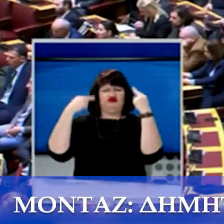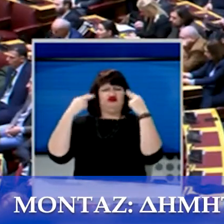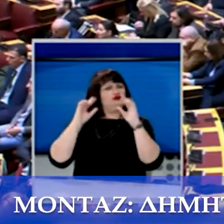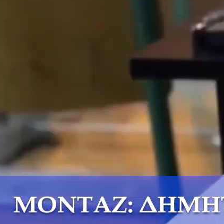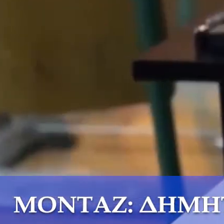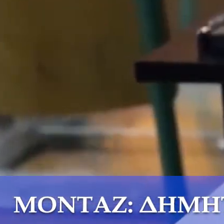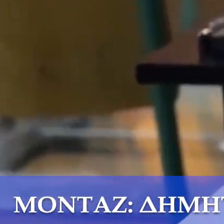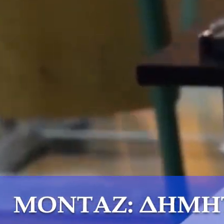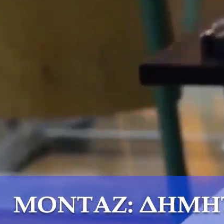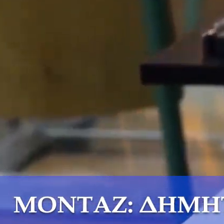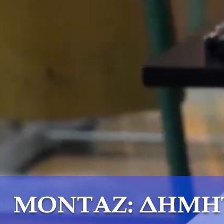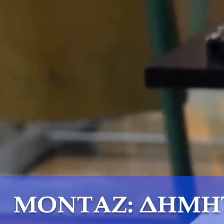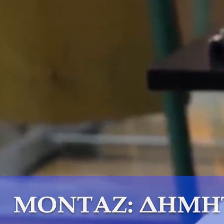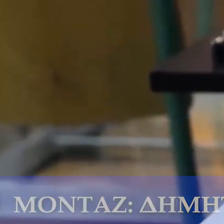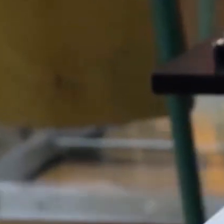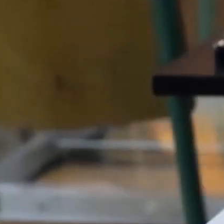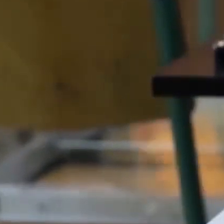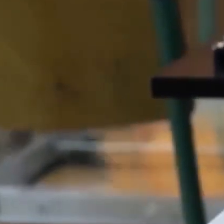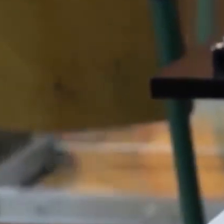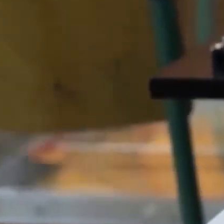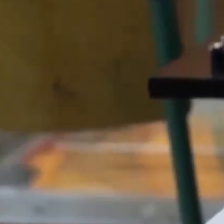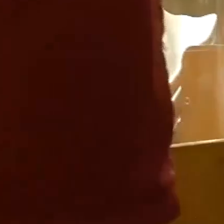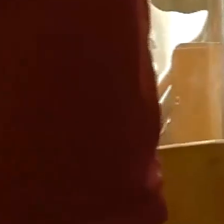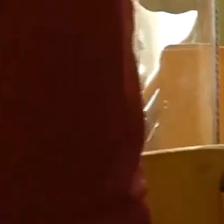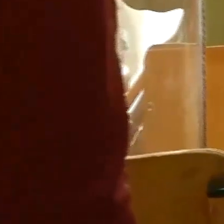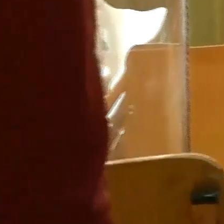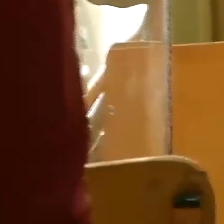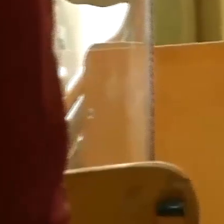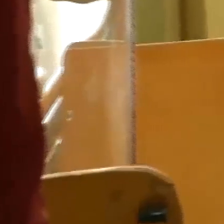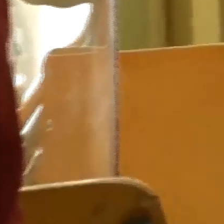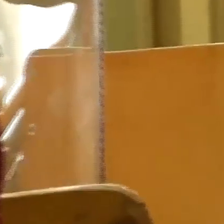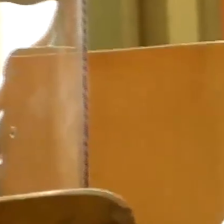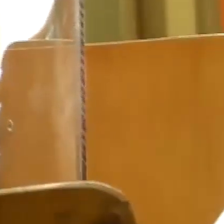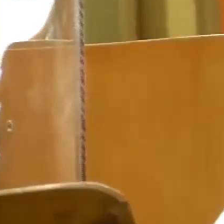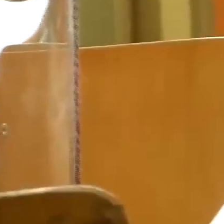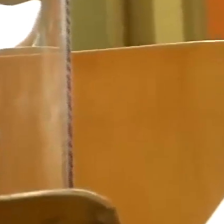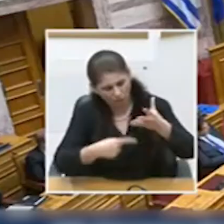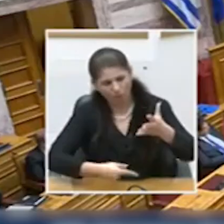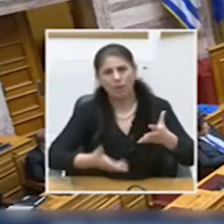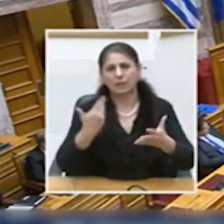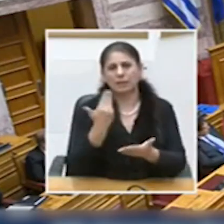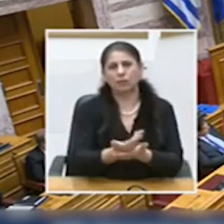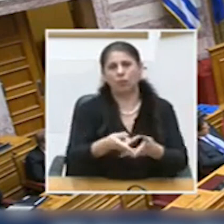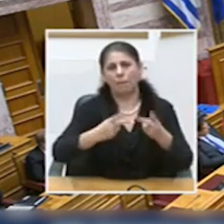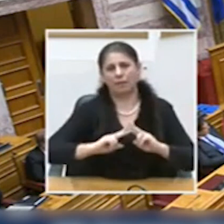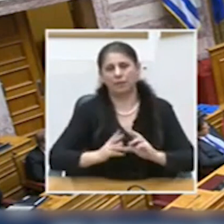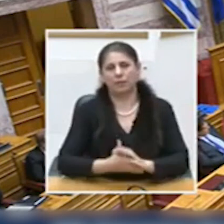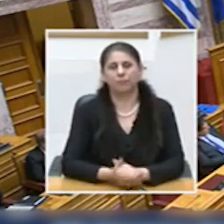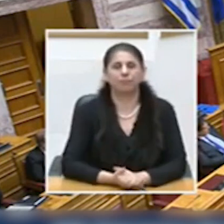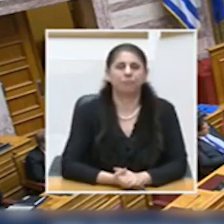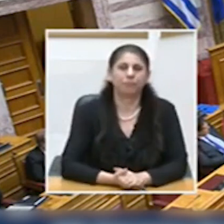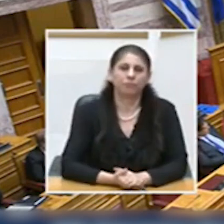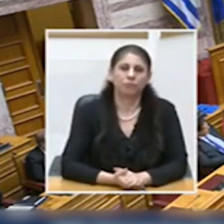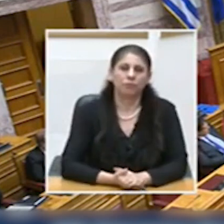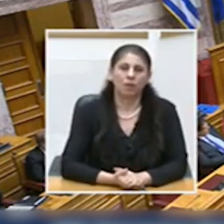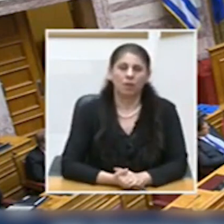των εντός της επικράτειας εκλογέων και των απόδημων Ελλήνων, ώστε να συμμετέχουν στις ευρωεκλογές με επιστολική ψήφο. Ο ΣΥΡΙΖΑ και το ΠΑΣΟΚ αναδιπλώθηκαν